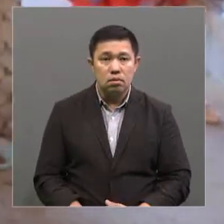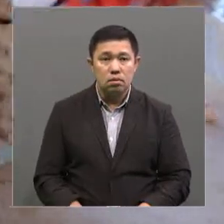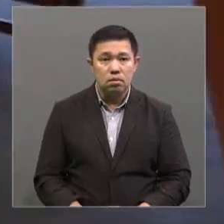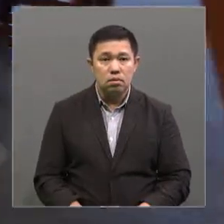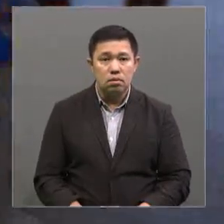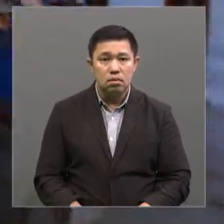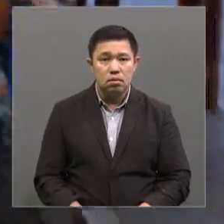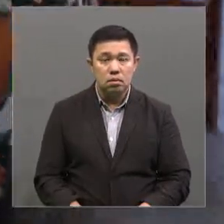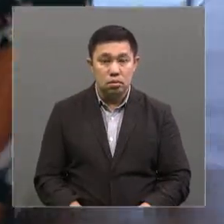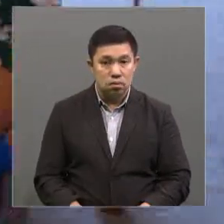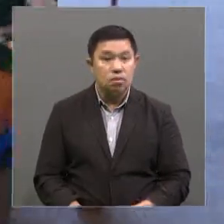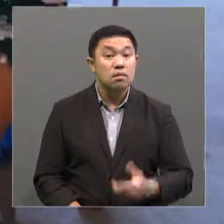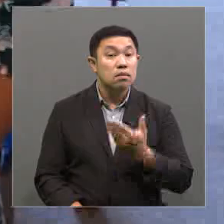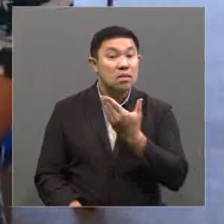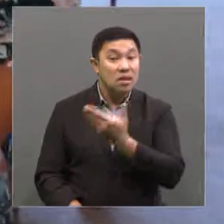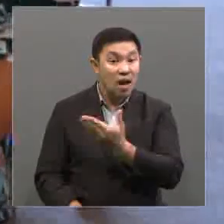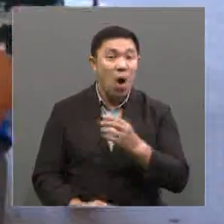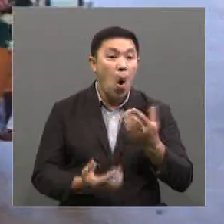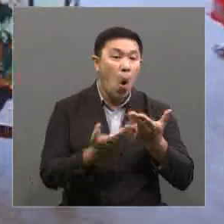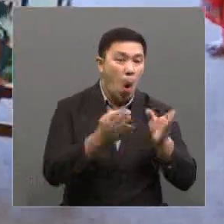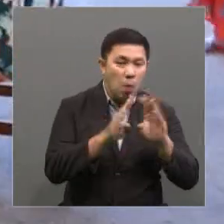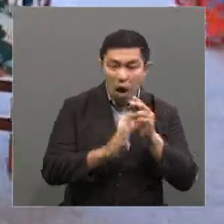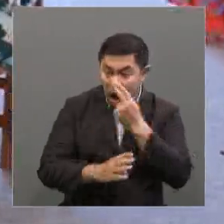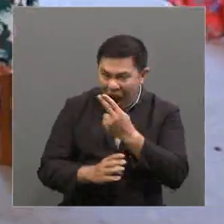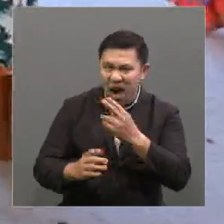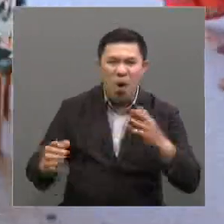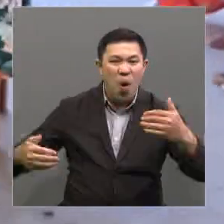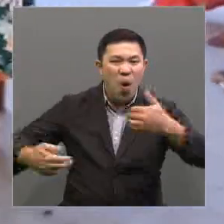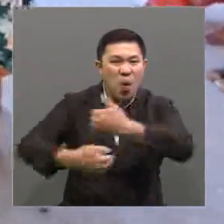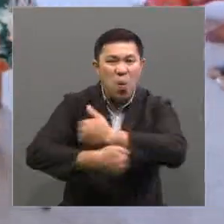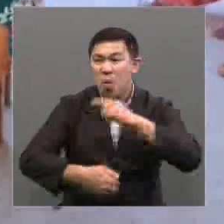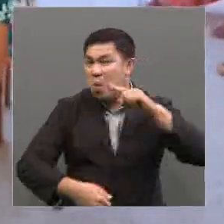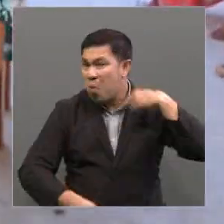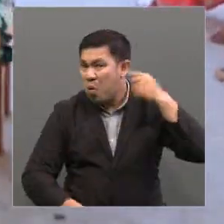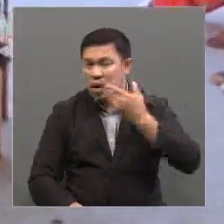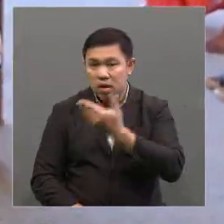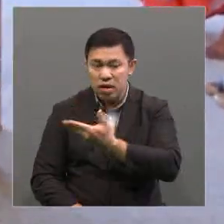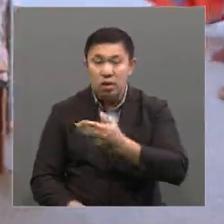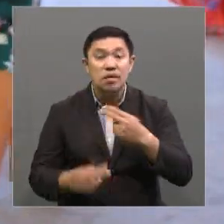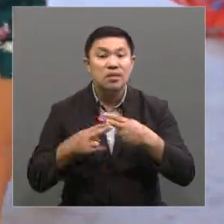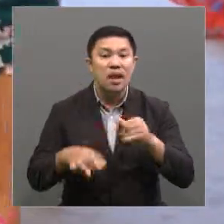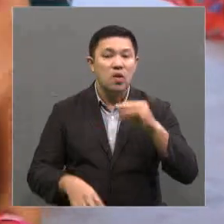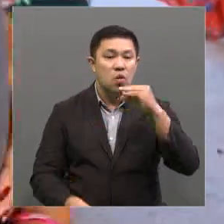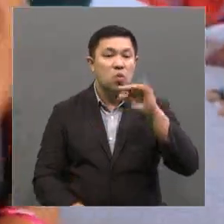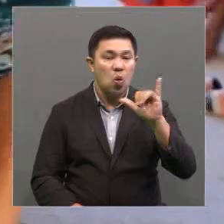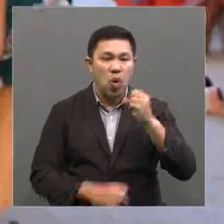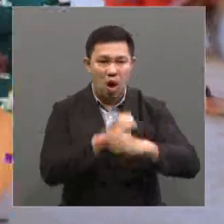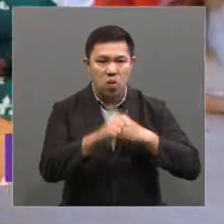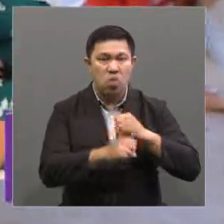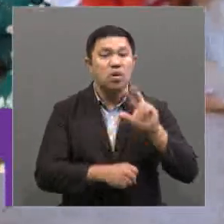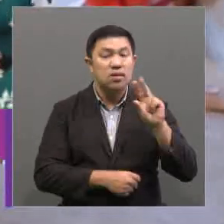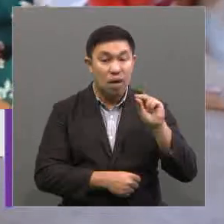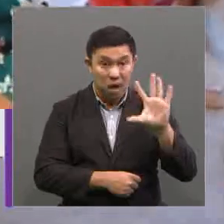หนเนี่ยนะเป็นจังหวะที่ครอบครัวเข้ามาสวมกอดนางณัฐฐาวารีมูลกันหรือว่าคุณโยอายุ 35ปีนะ